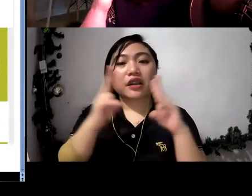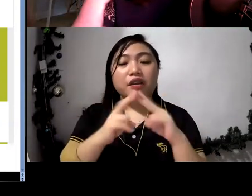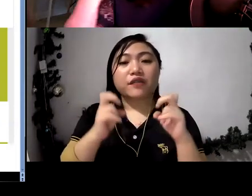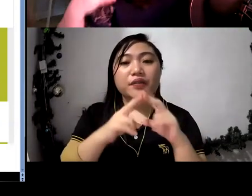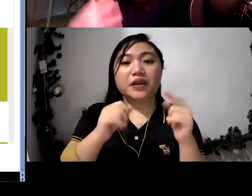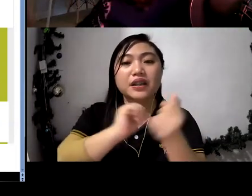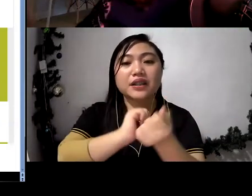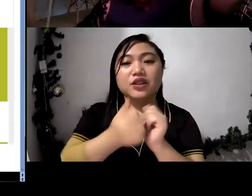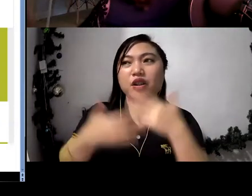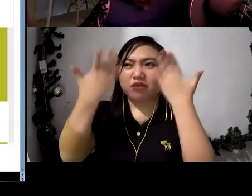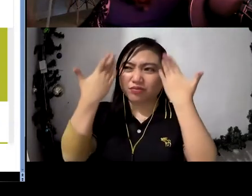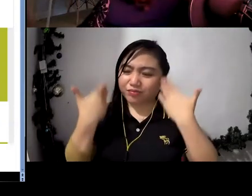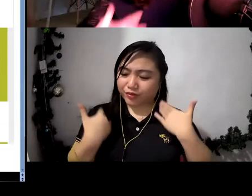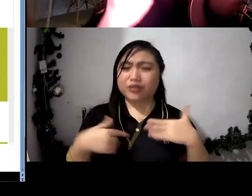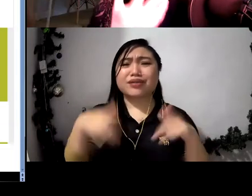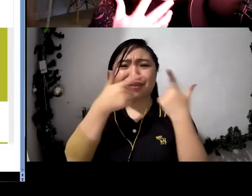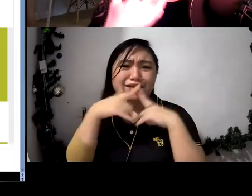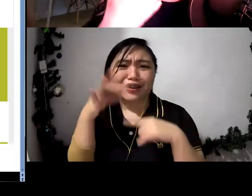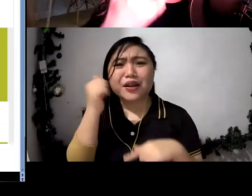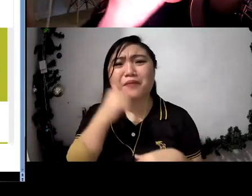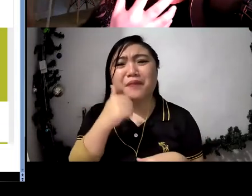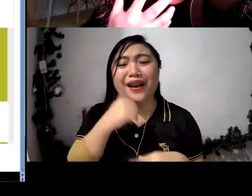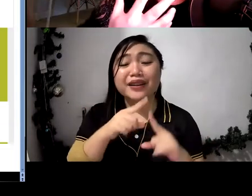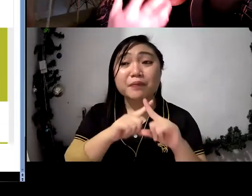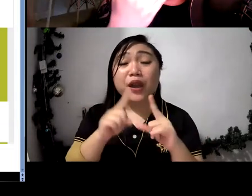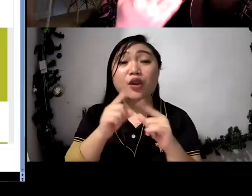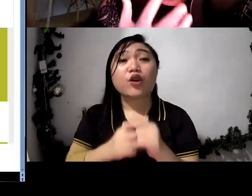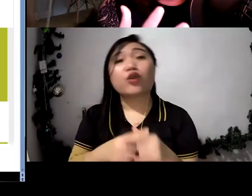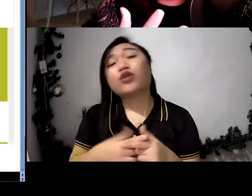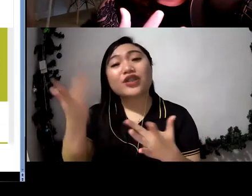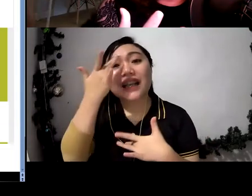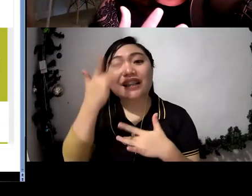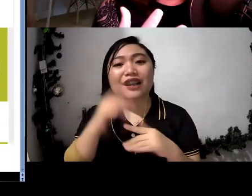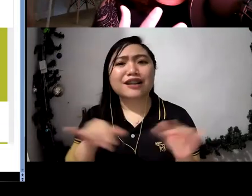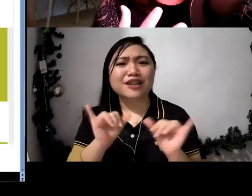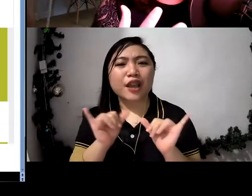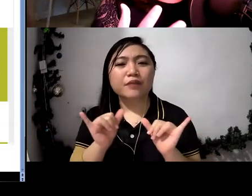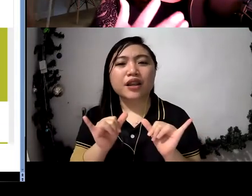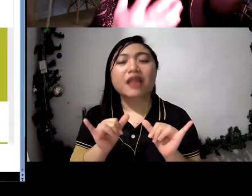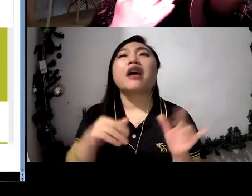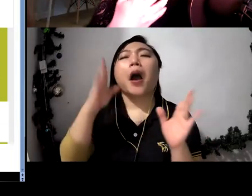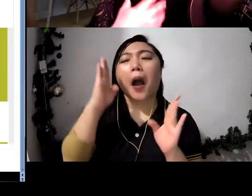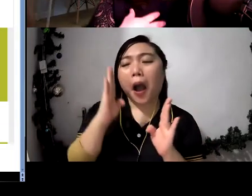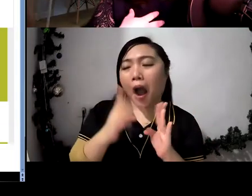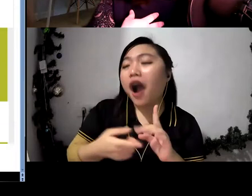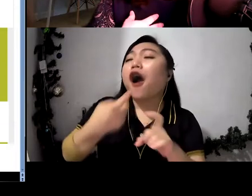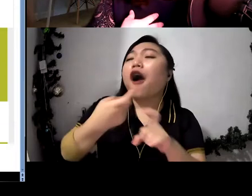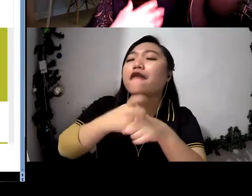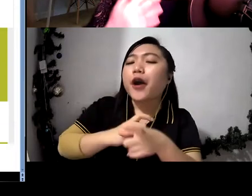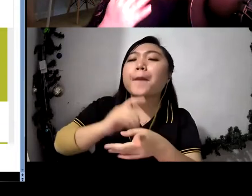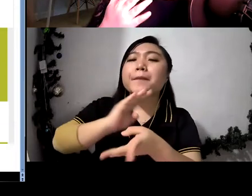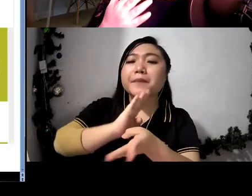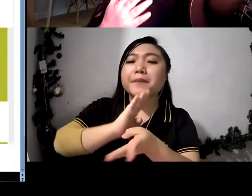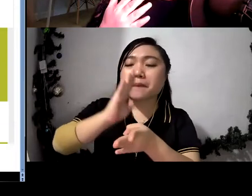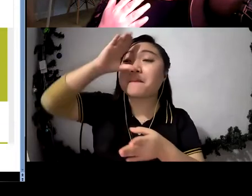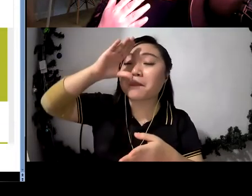tingin mo, babaeng-babae ito, no? Pero yung sakit nila, may kinalaman pa rin sa kanilang biological sex, no? Sa pagiging lalaki. So,